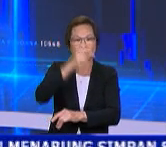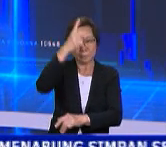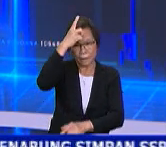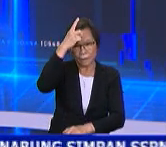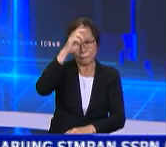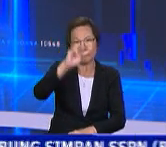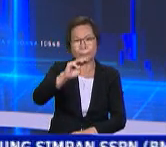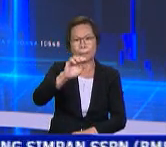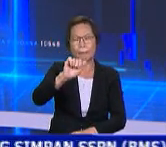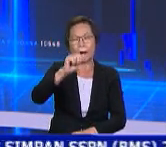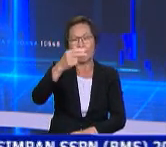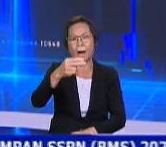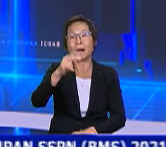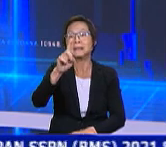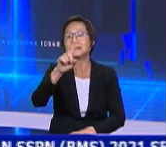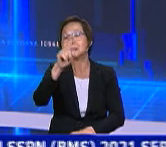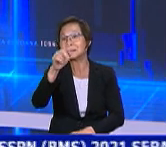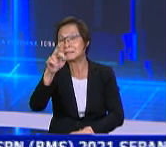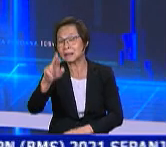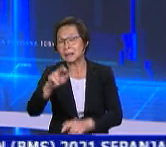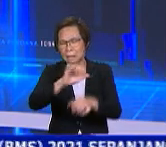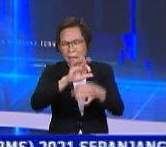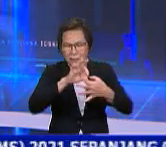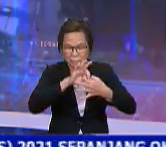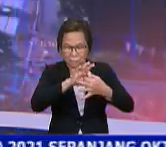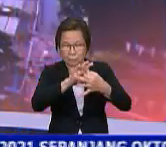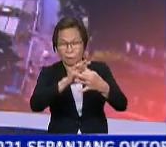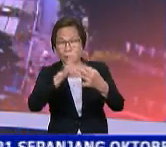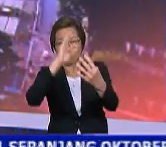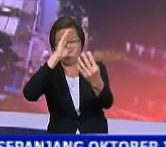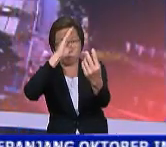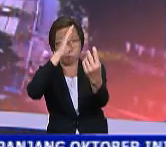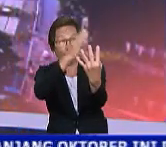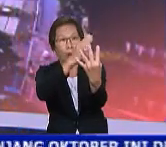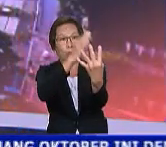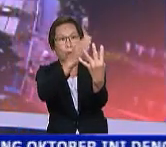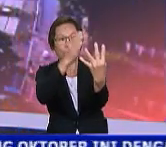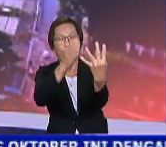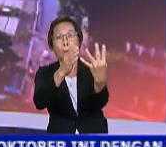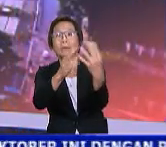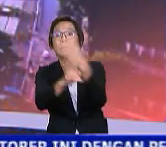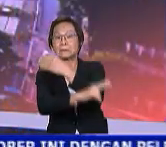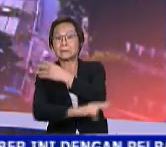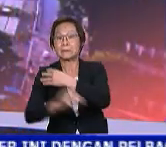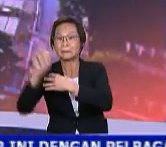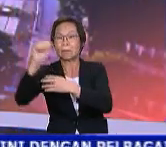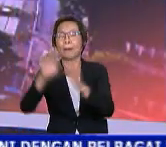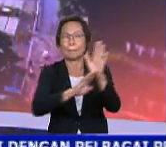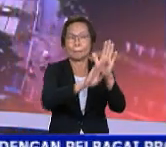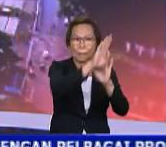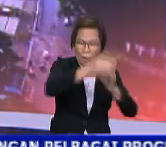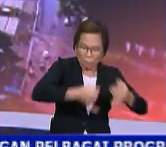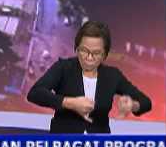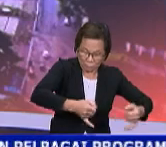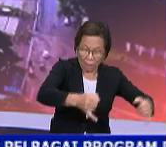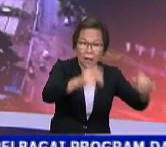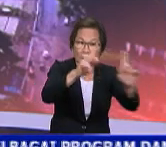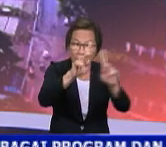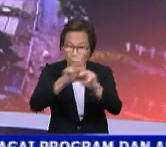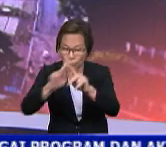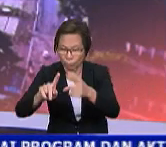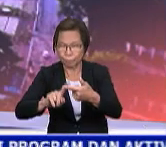Sri Mazhar Khalid, kerjasama tertumpu kepada empat jenis pembangunan di negeri itu, ia termasuk pembangunan jalan luar